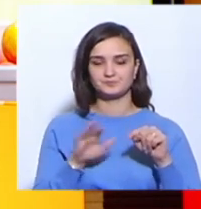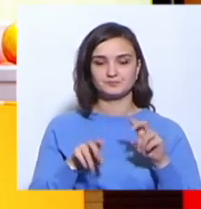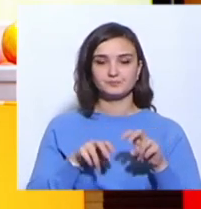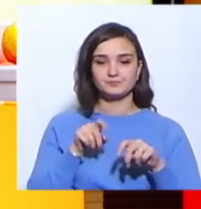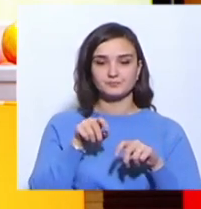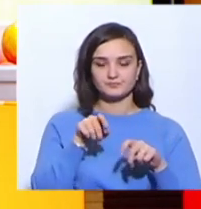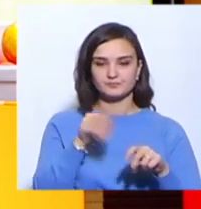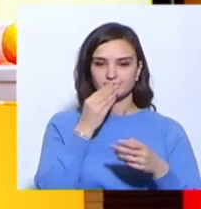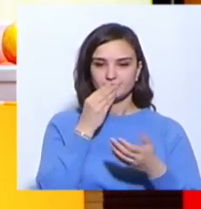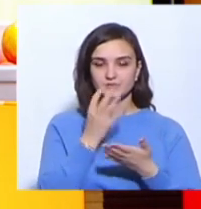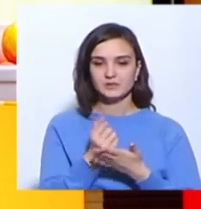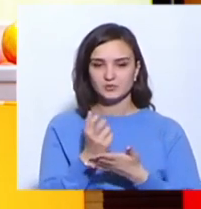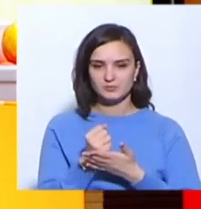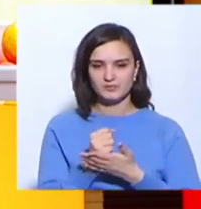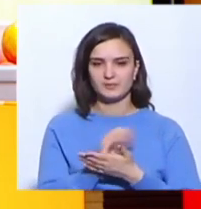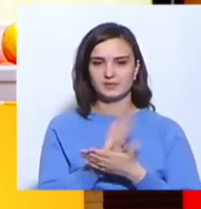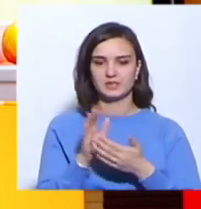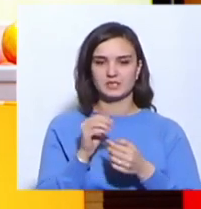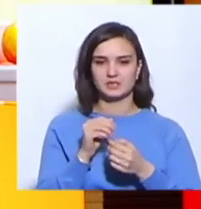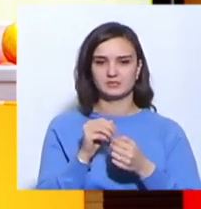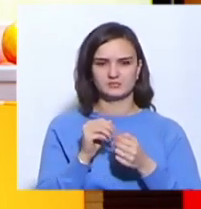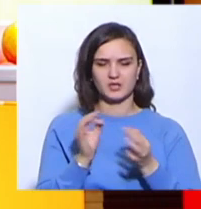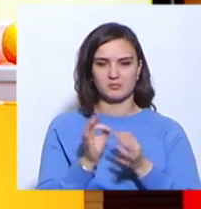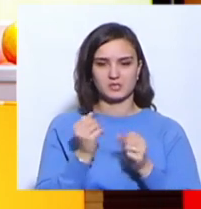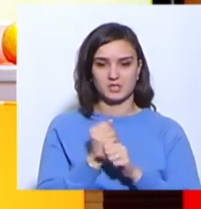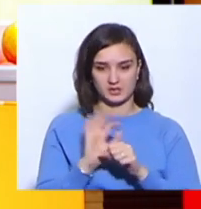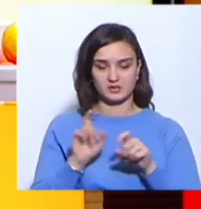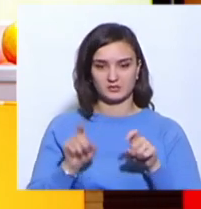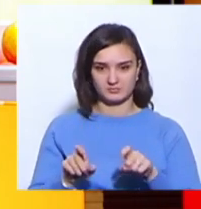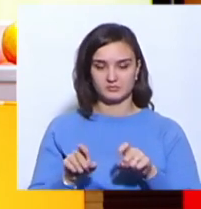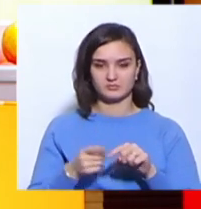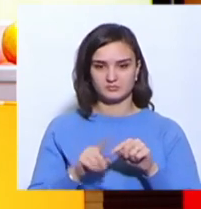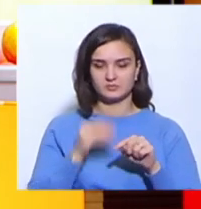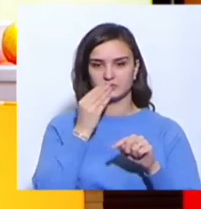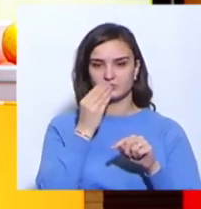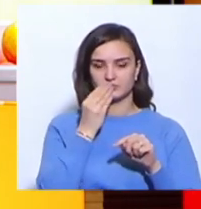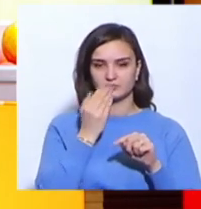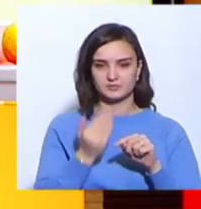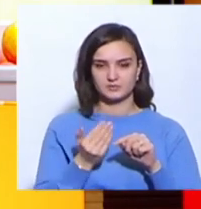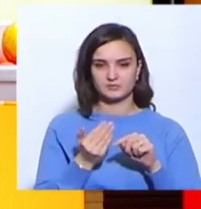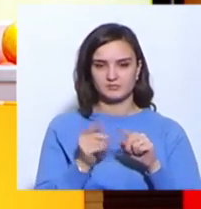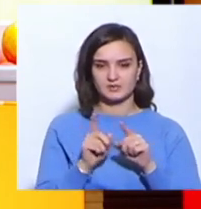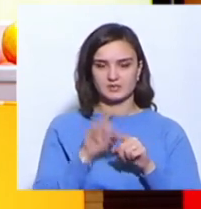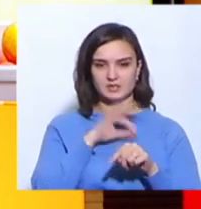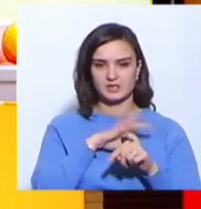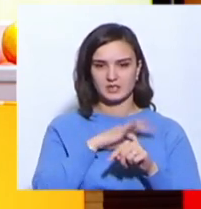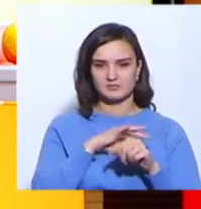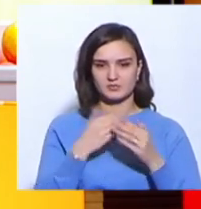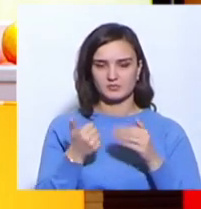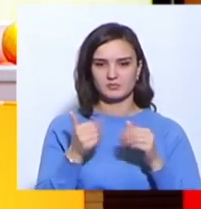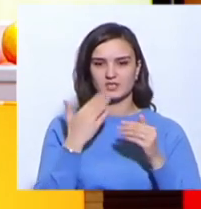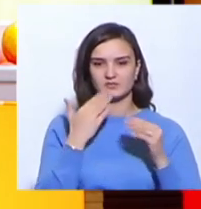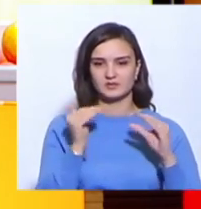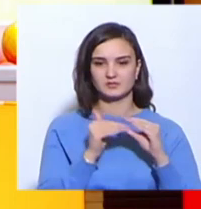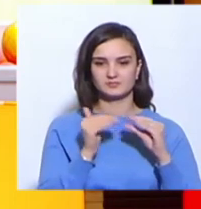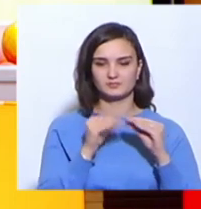გადაადგილდება არც საკვების მოსაპოვებლად, არც დასამუშავებლად და ასე შემდეგ, საკვების მოდელსაც ისეც იყენებს, რომელიც